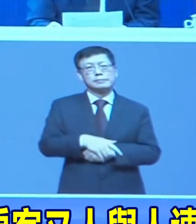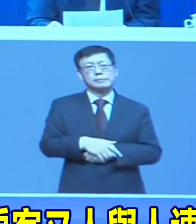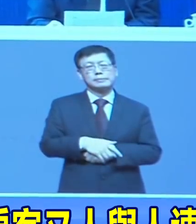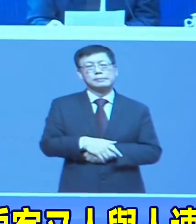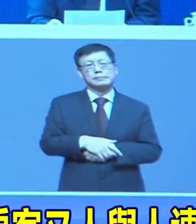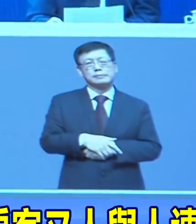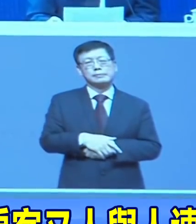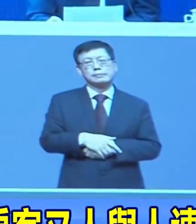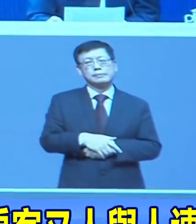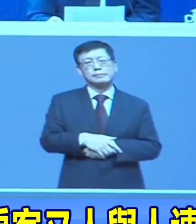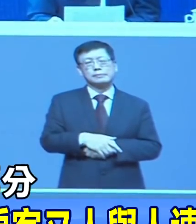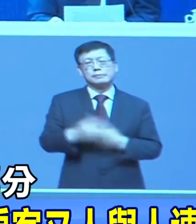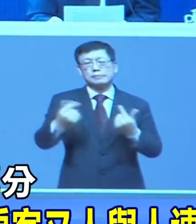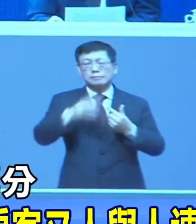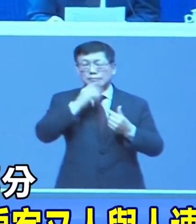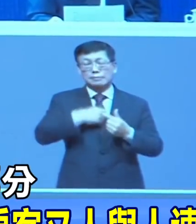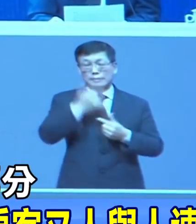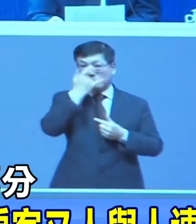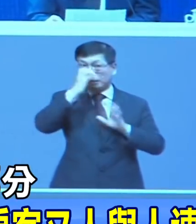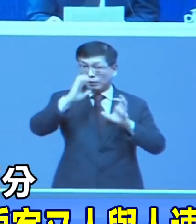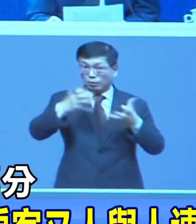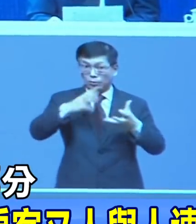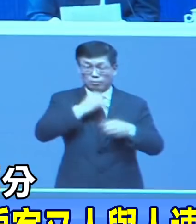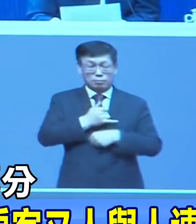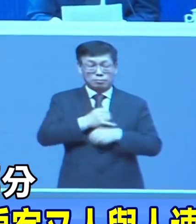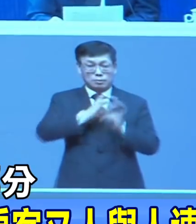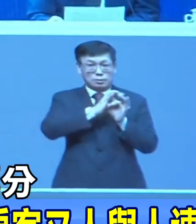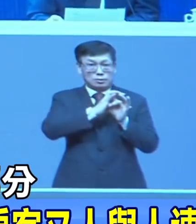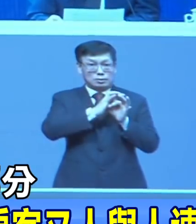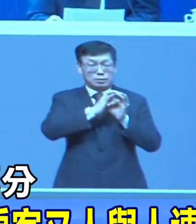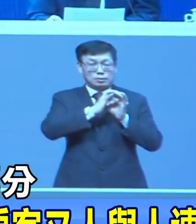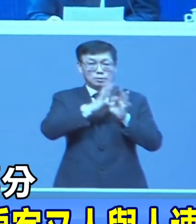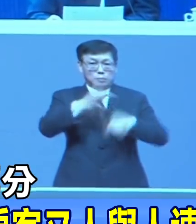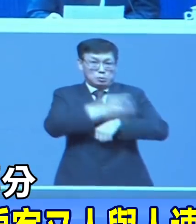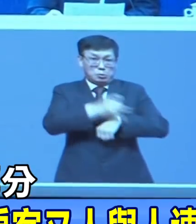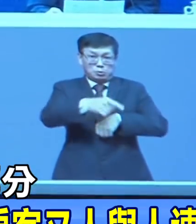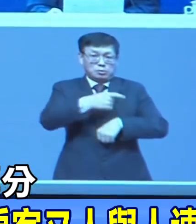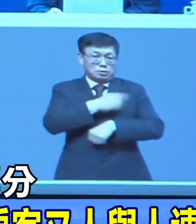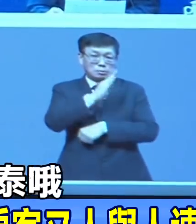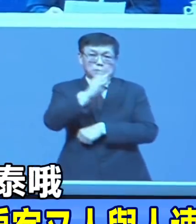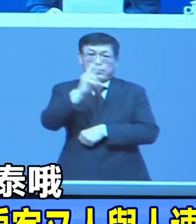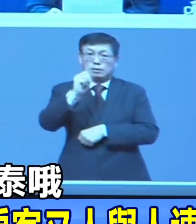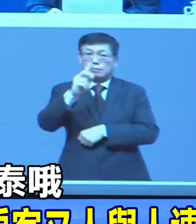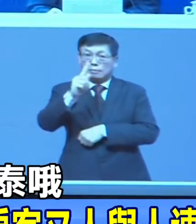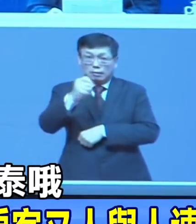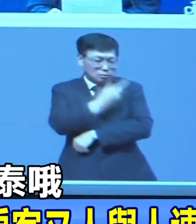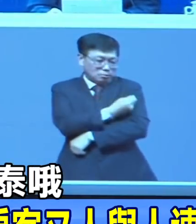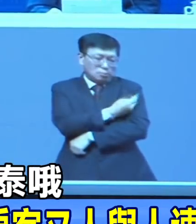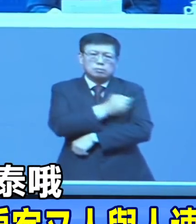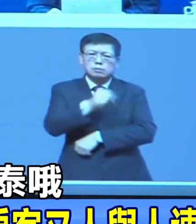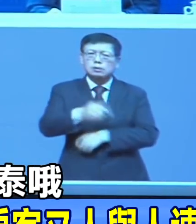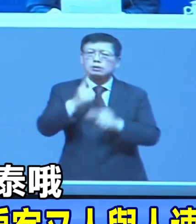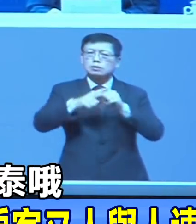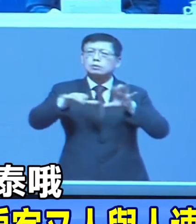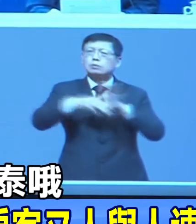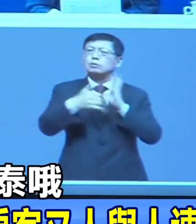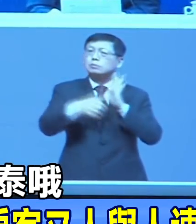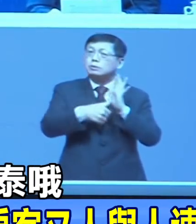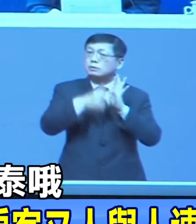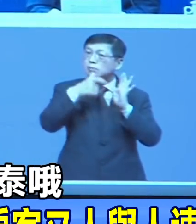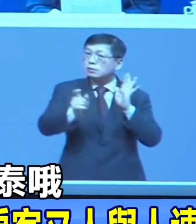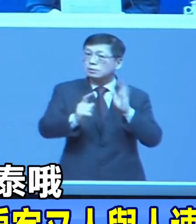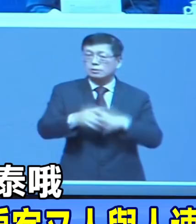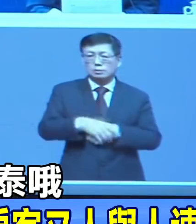关这个辉瑞，德国辉瑞的这个BNT 的疫苗的部分哦，那它的中文名称就